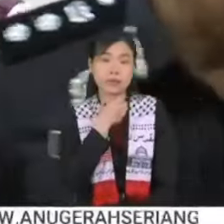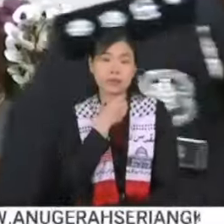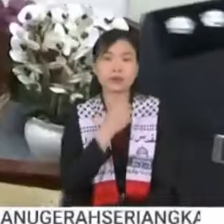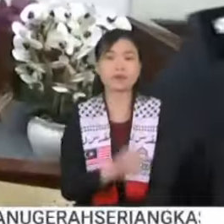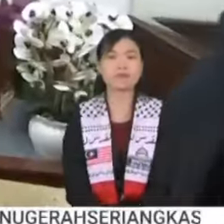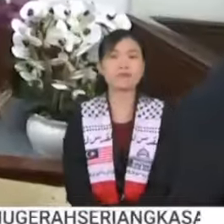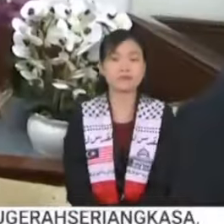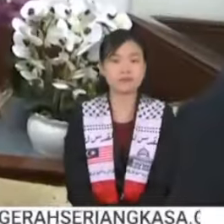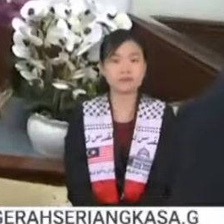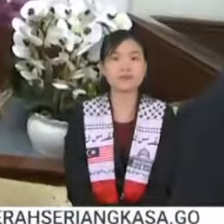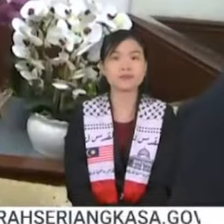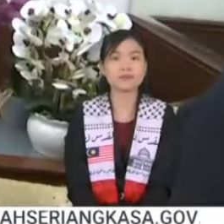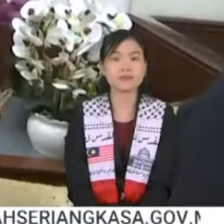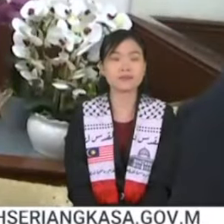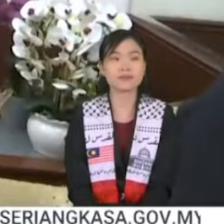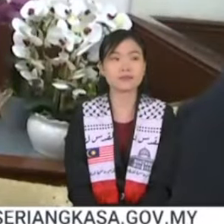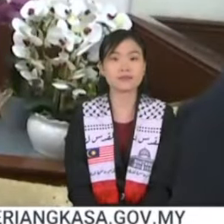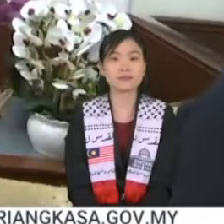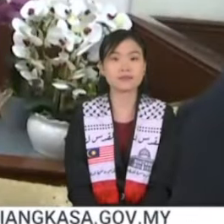Ipoh.